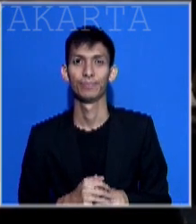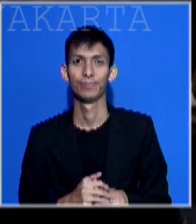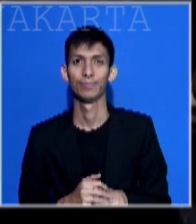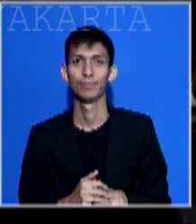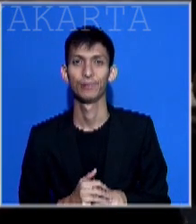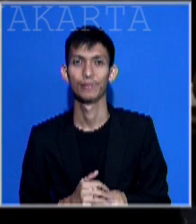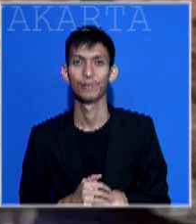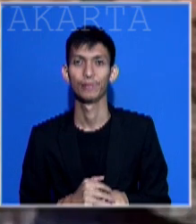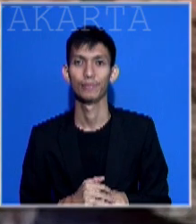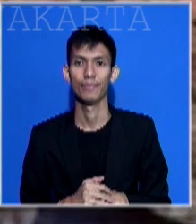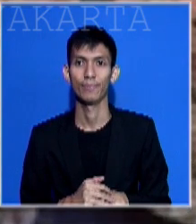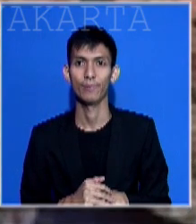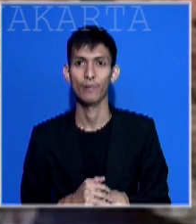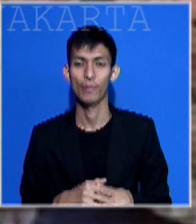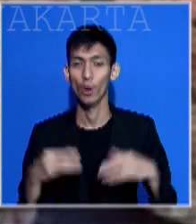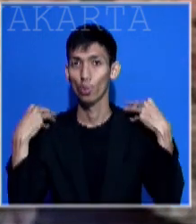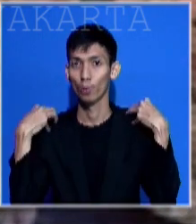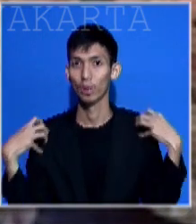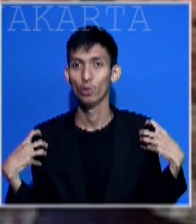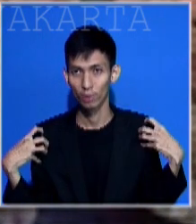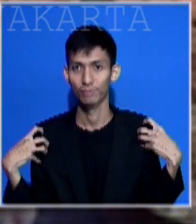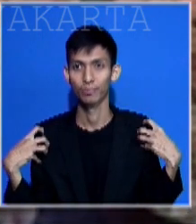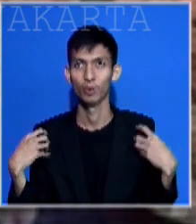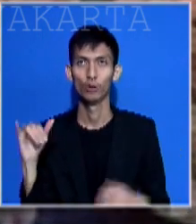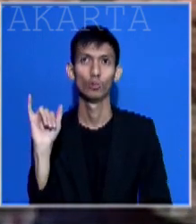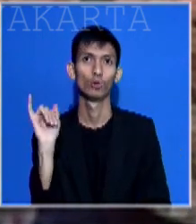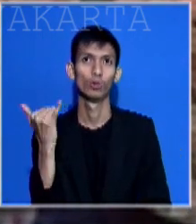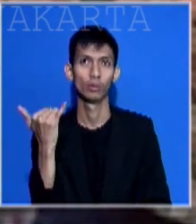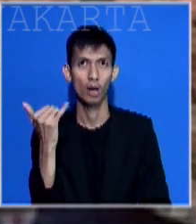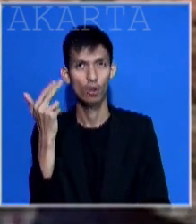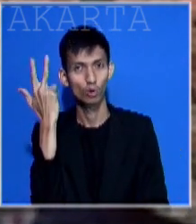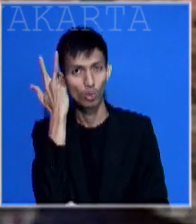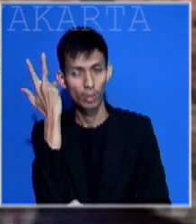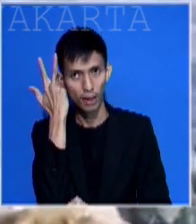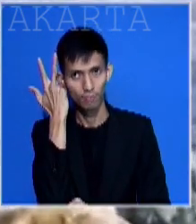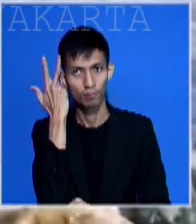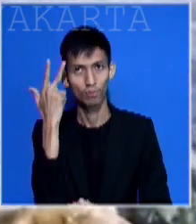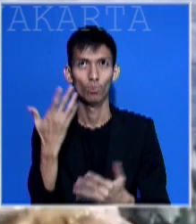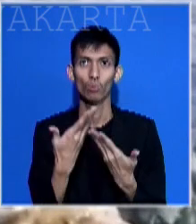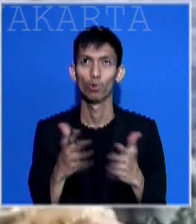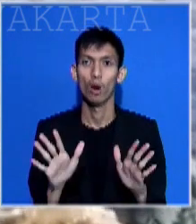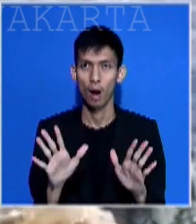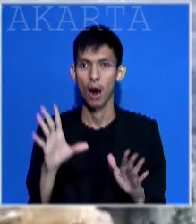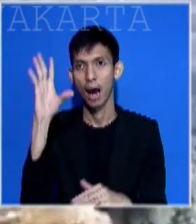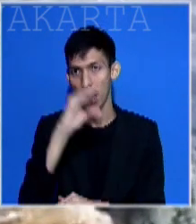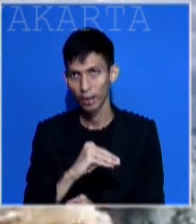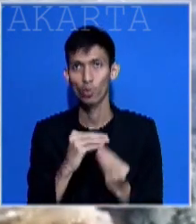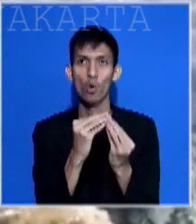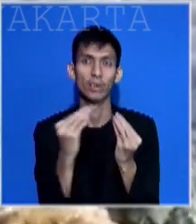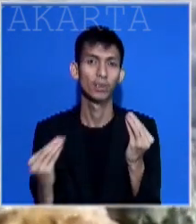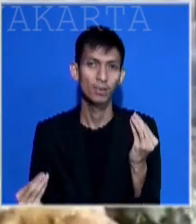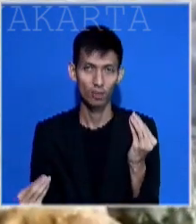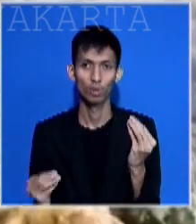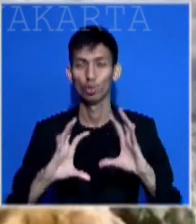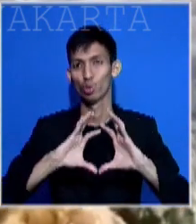bertahun-tahun Gubernur di hamono saat membuka agenda seminar hari warisan dunia mengatakan hari warisan dunia merupakan sebuah simbol